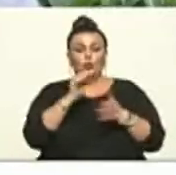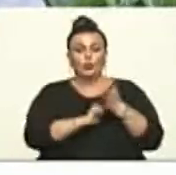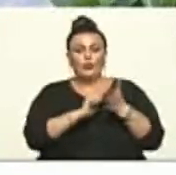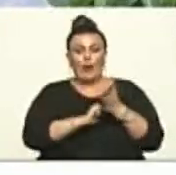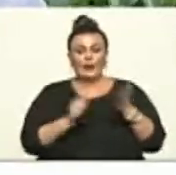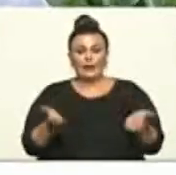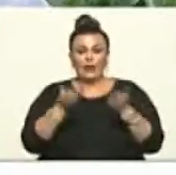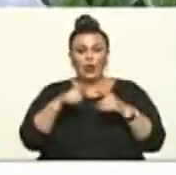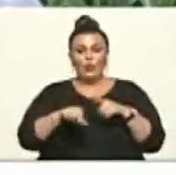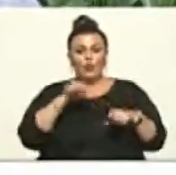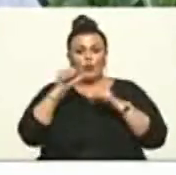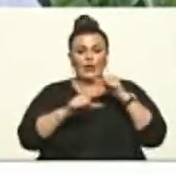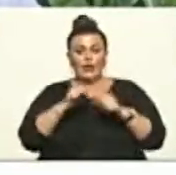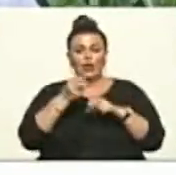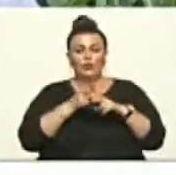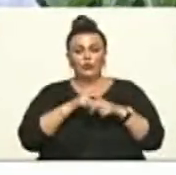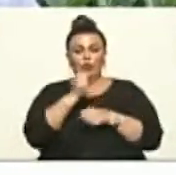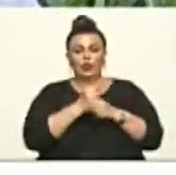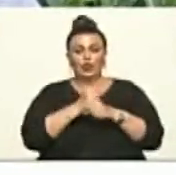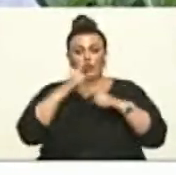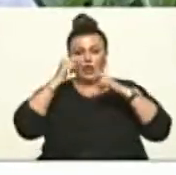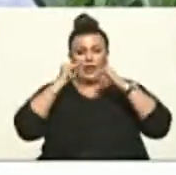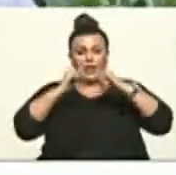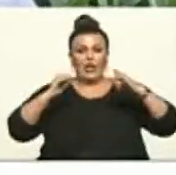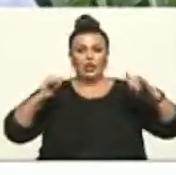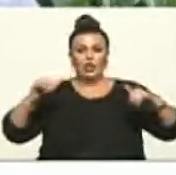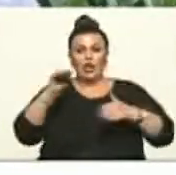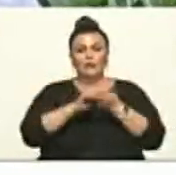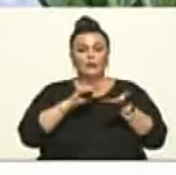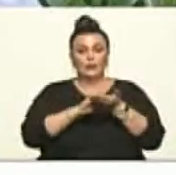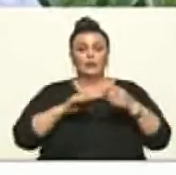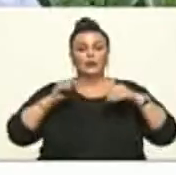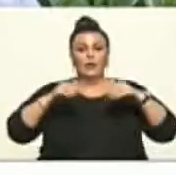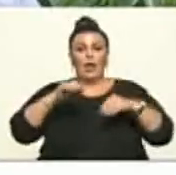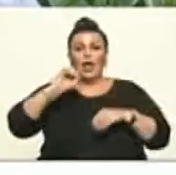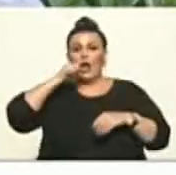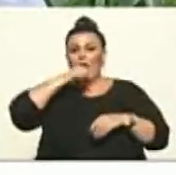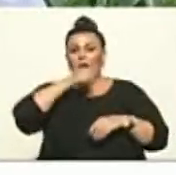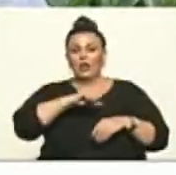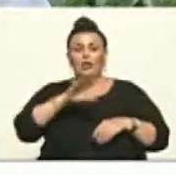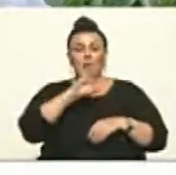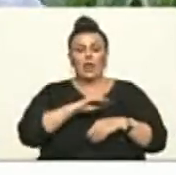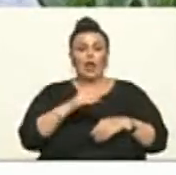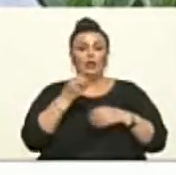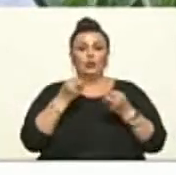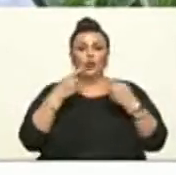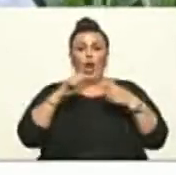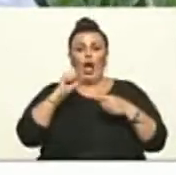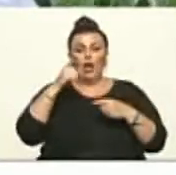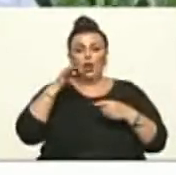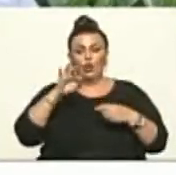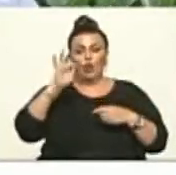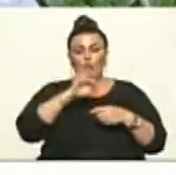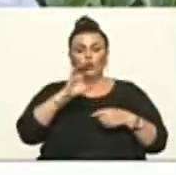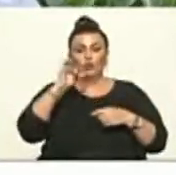isə artıq bu proses genişlənibdir və təkrar əkindəlikdə təkcə qarğdalı bitkisi nəzərdə tutulur. Bir çox Aqrosubsidiya